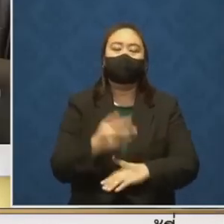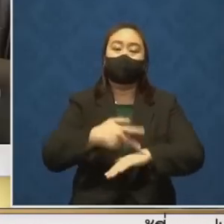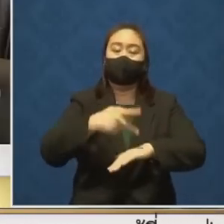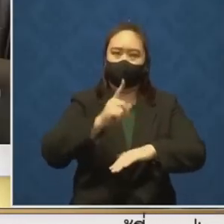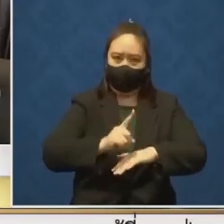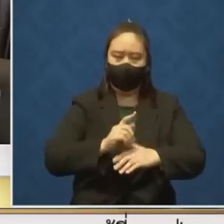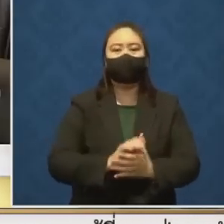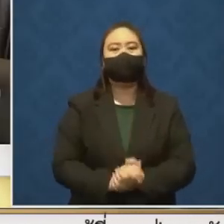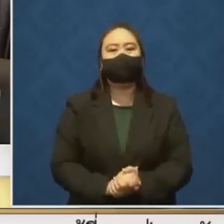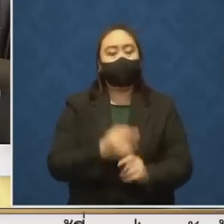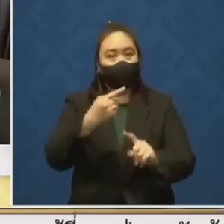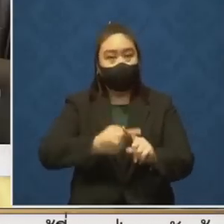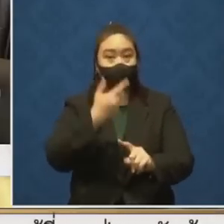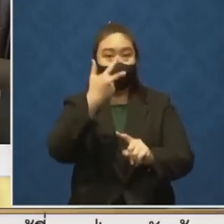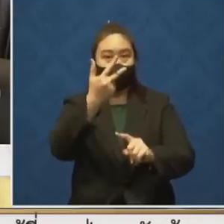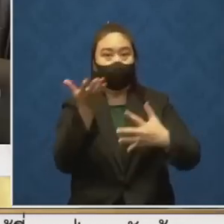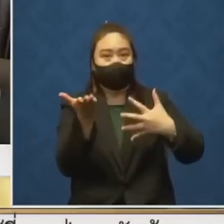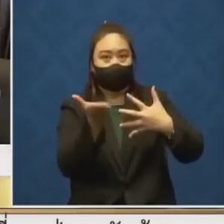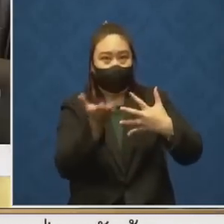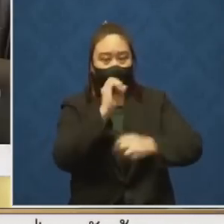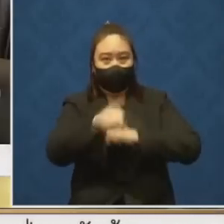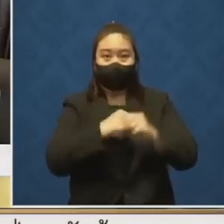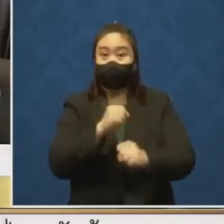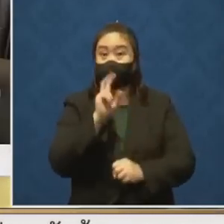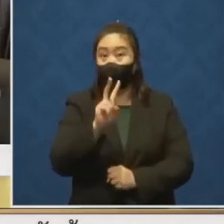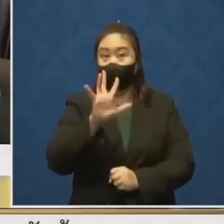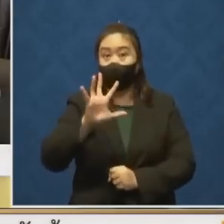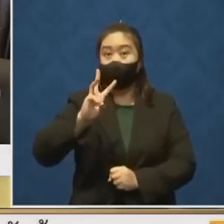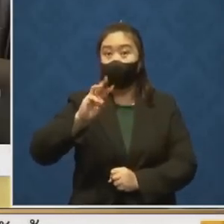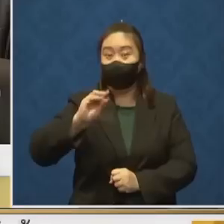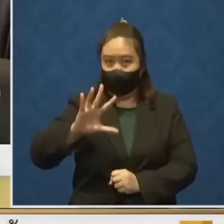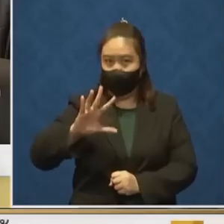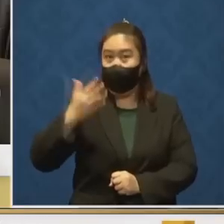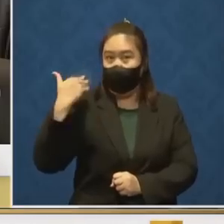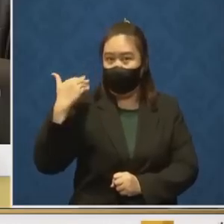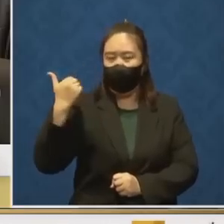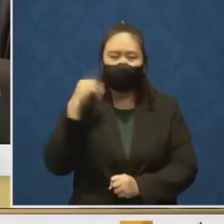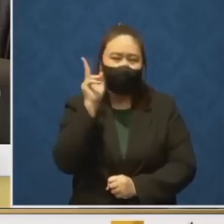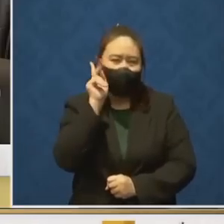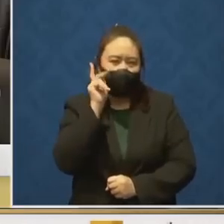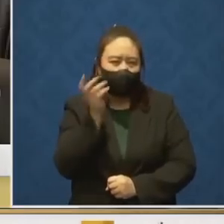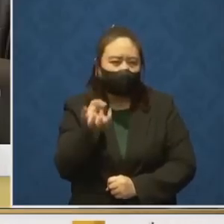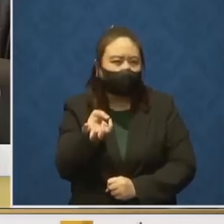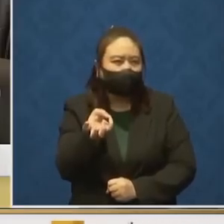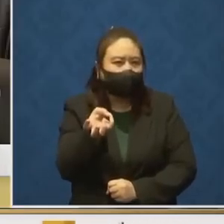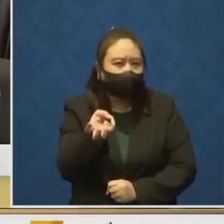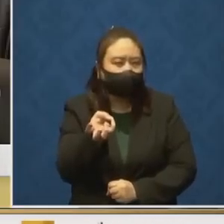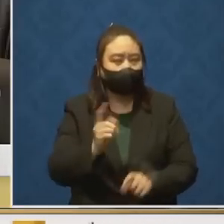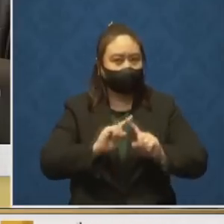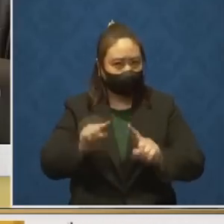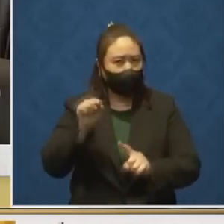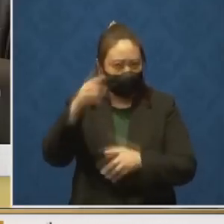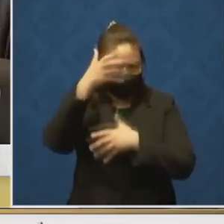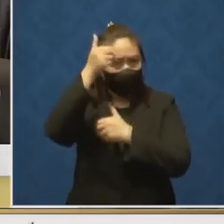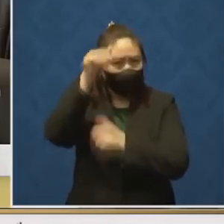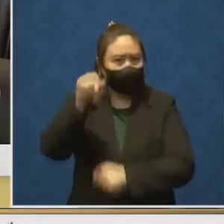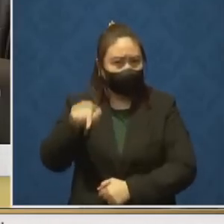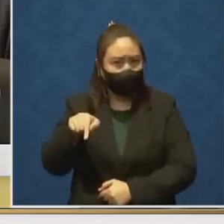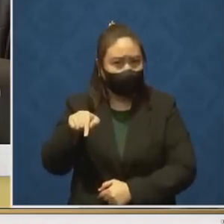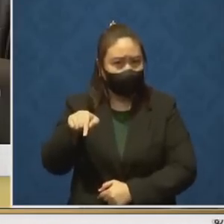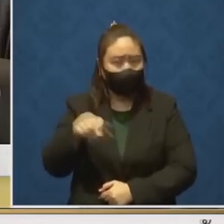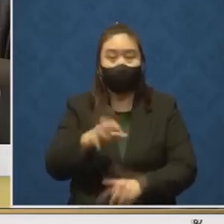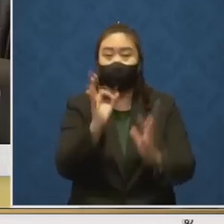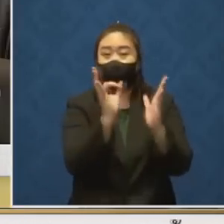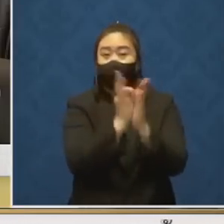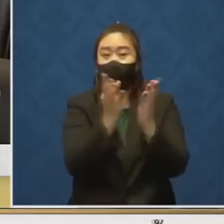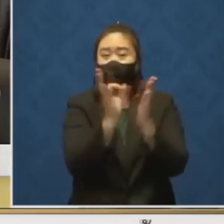เมอกลางเดือนมีนาคม 65 ที่ผ่านมานี้นะคะ4. มีข่าวเลๆข่วหนึ่ง แต่เป็ข่าวที่น่าสนใจค่ะ4. ในเพจ